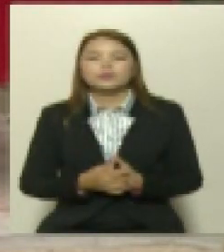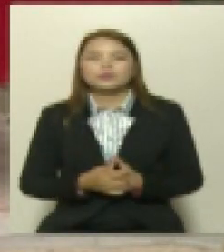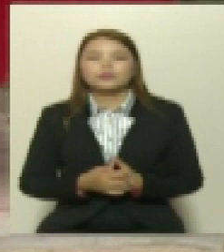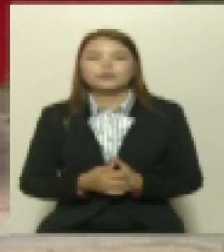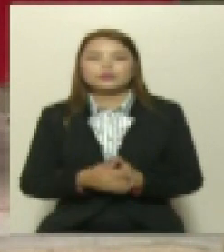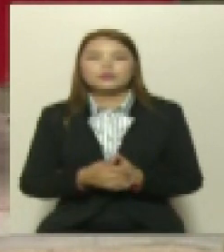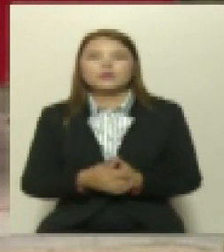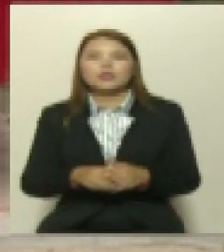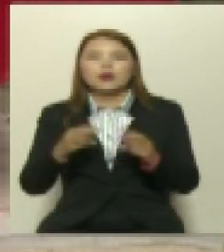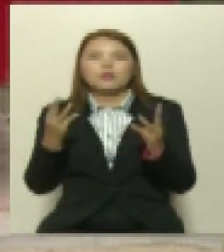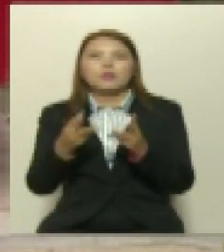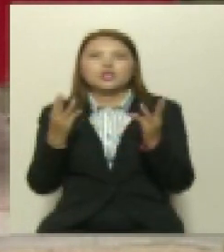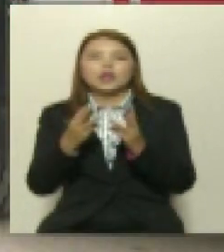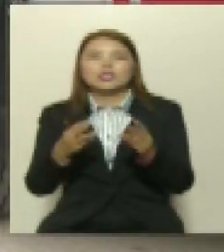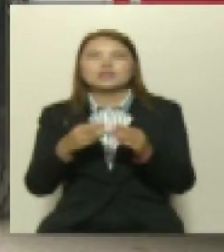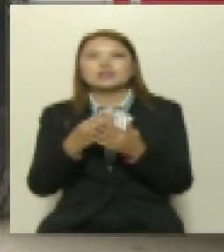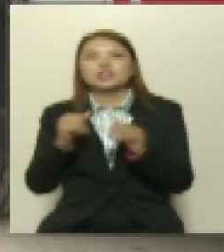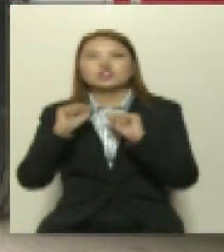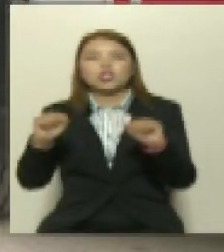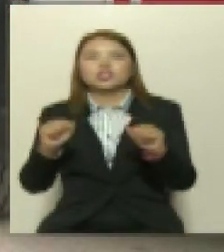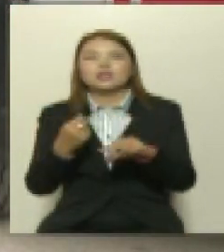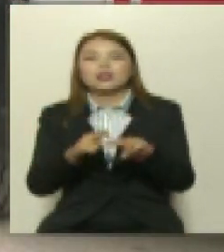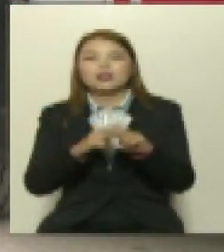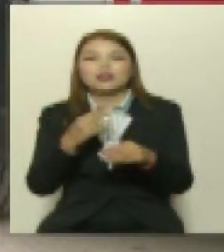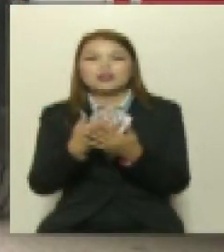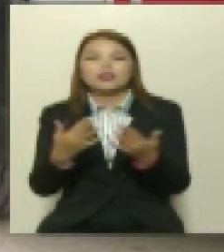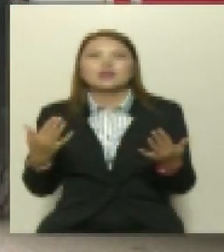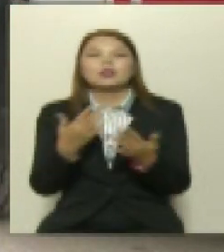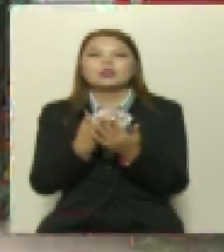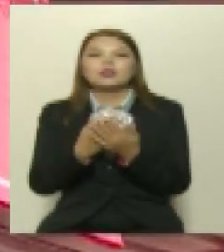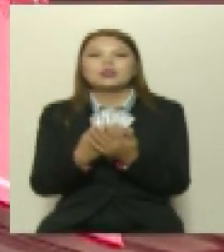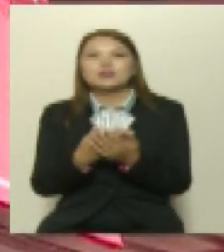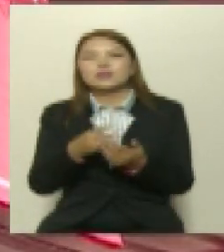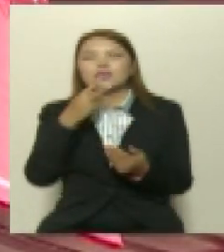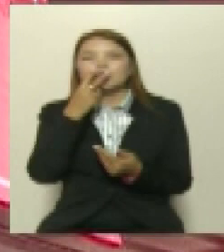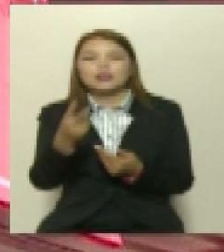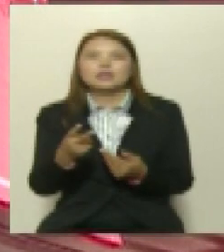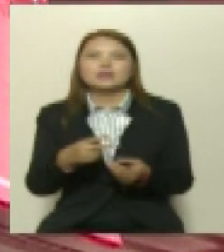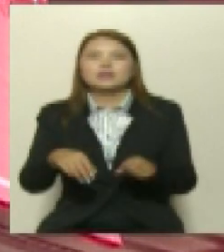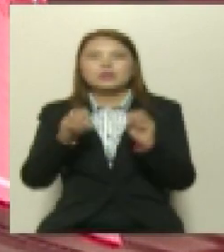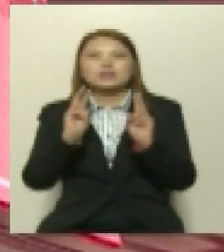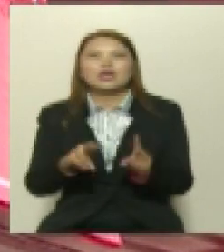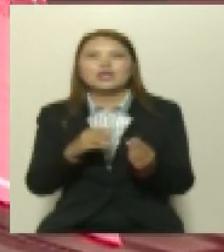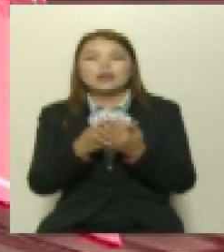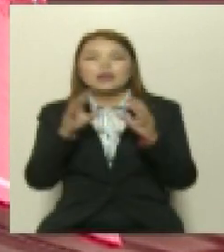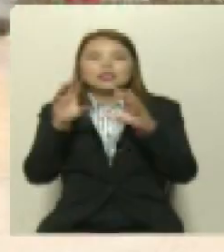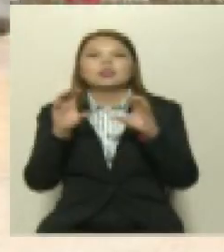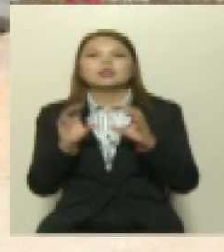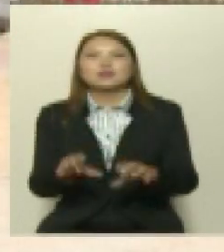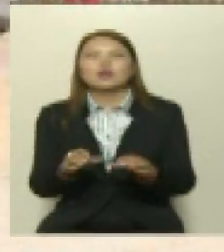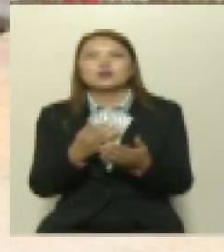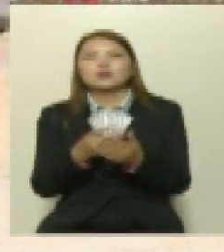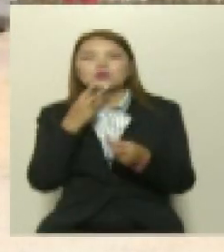Өрт сөндірушілер аялдамасы қала тұрғындарының қауіпсіздік мәдениетін көтеру мақсатында орнатылды. Онда арнайы ережелер жазылған жадынамалар